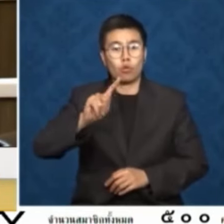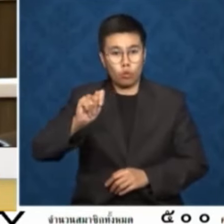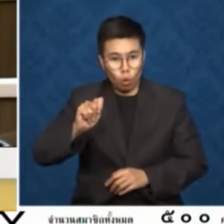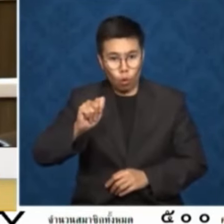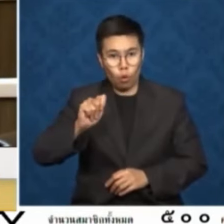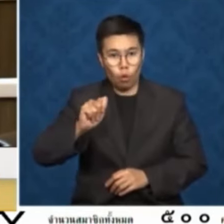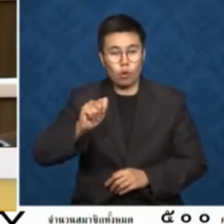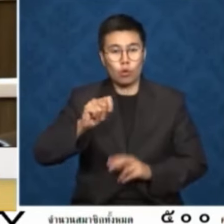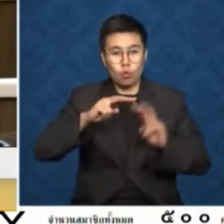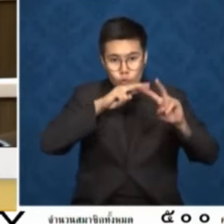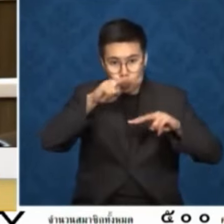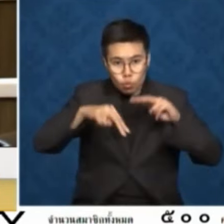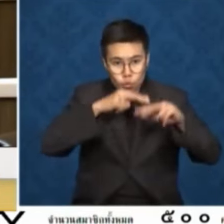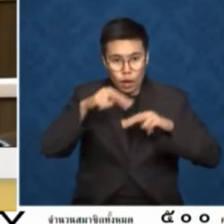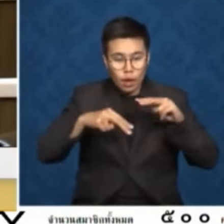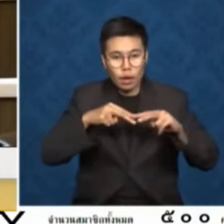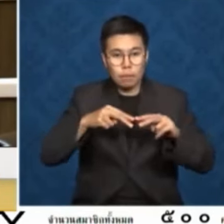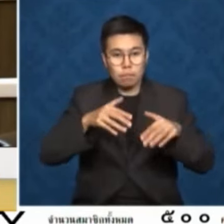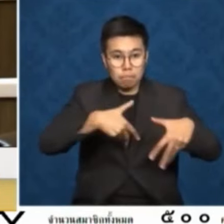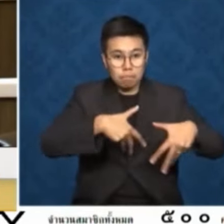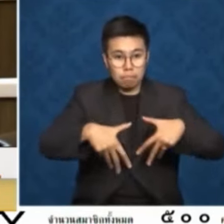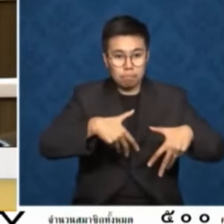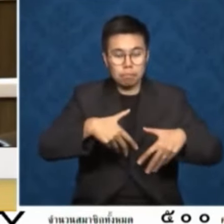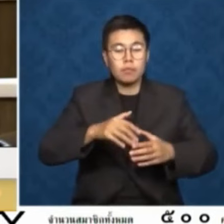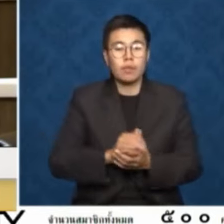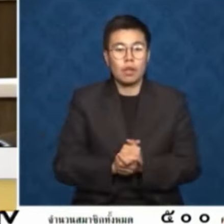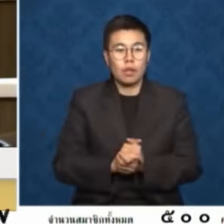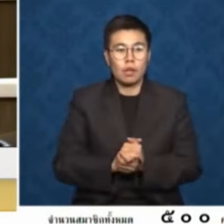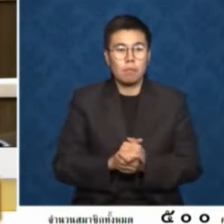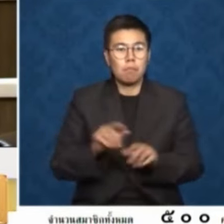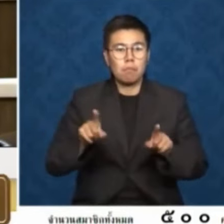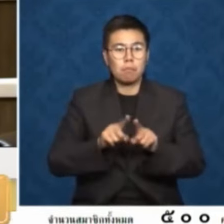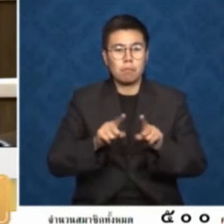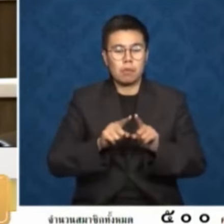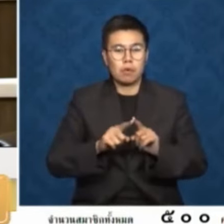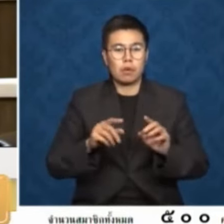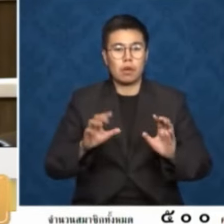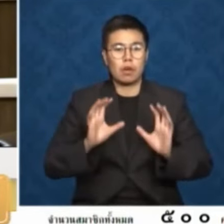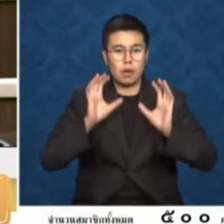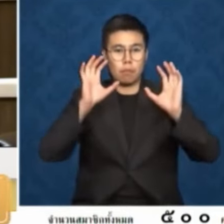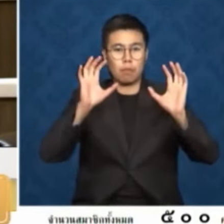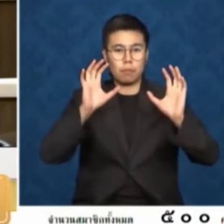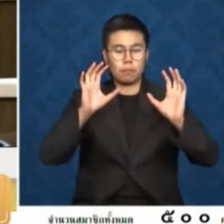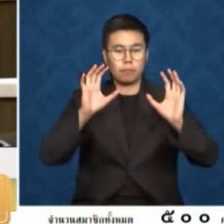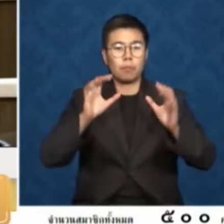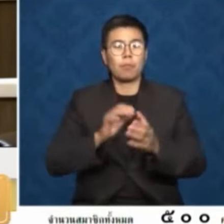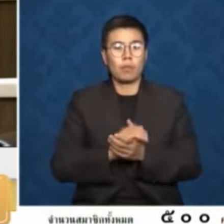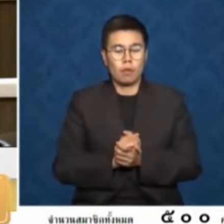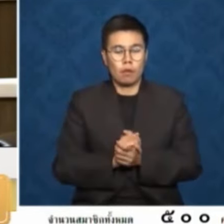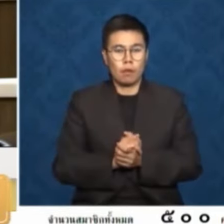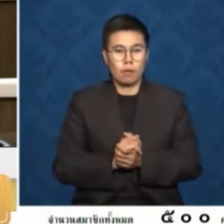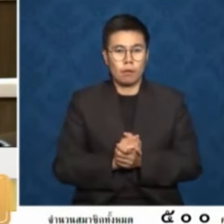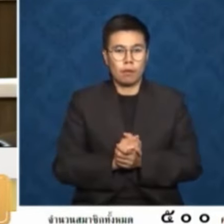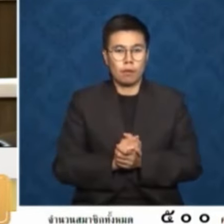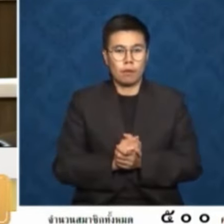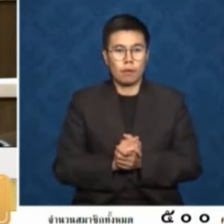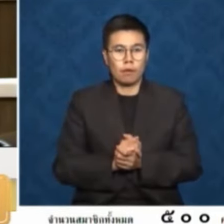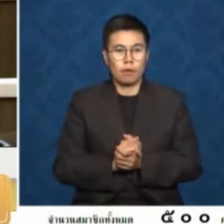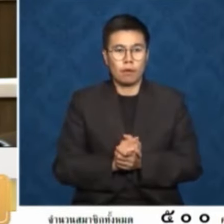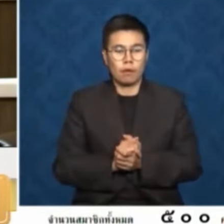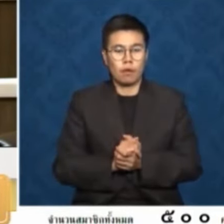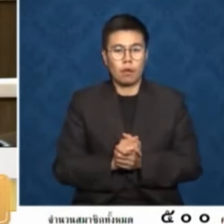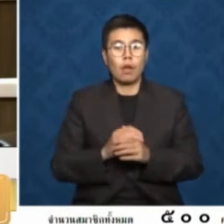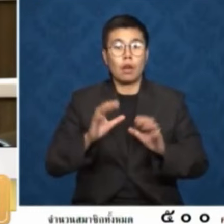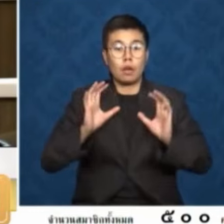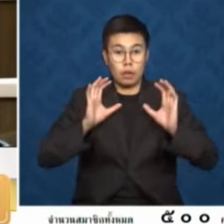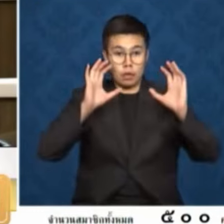ท่านประธานครับก็เสมือนว่าเป็นรัฐราชการนะฮะ ท่านประธานเชื่อไหมครับว่าไอ้ราช